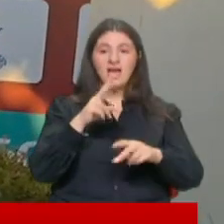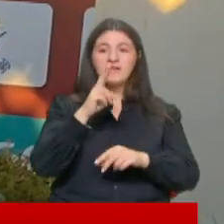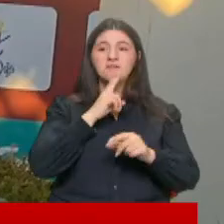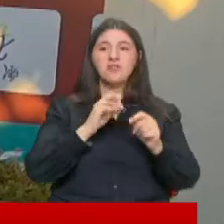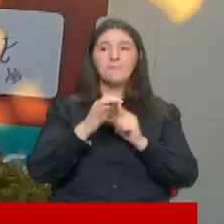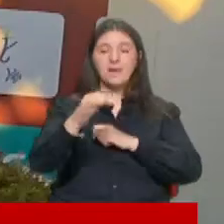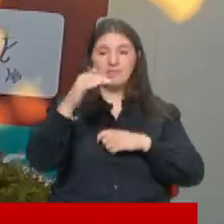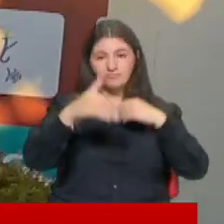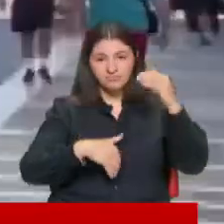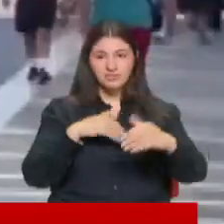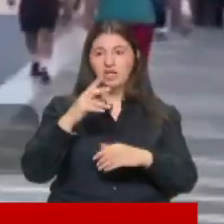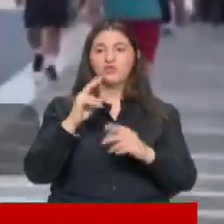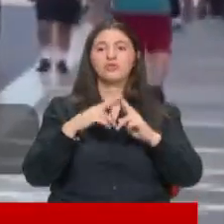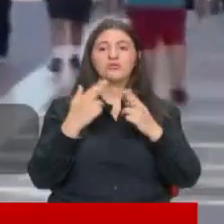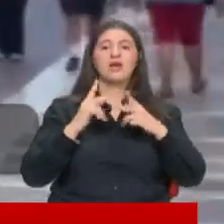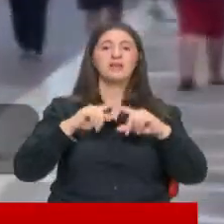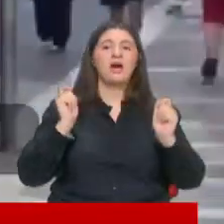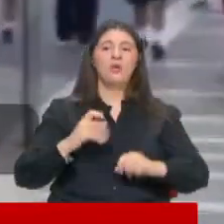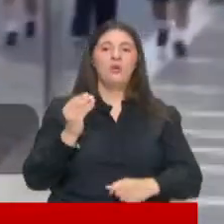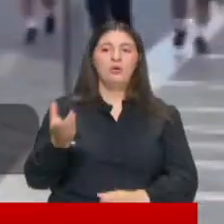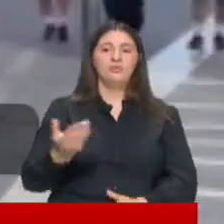kurbağalamada Dünya rekoru kırdı